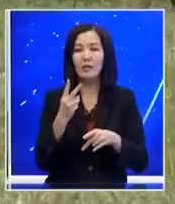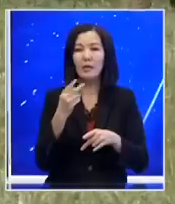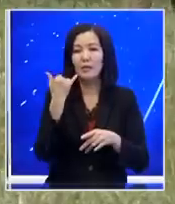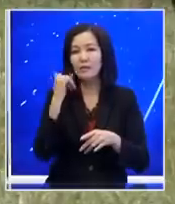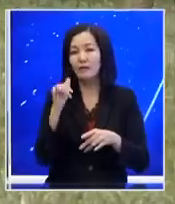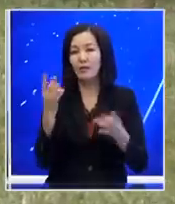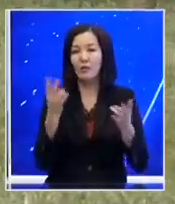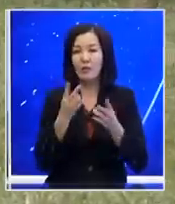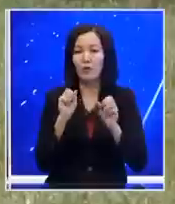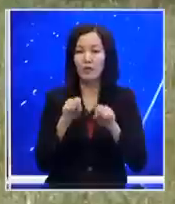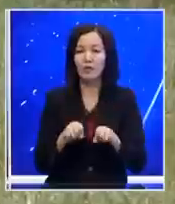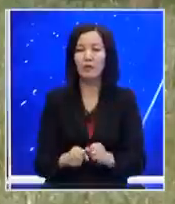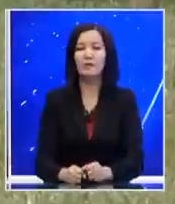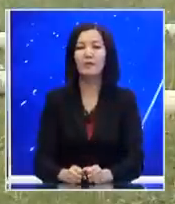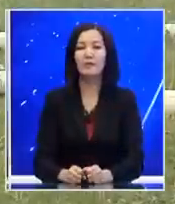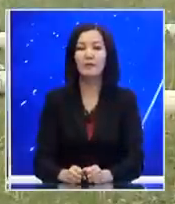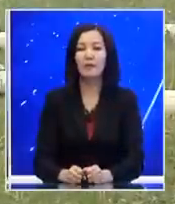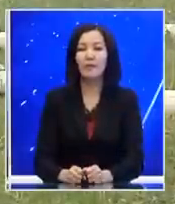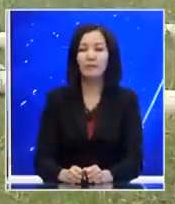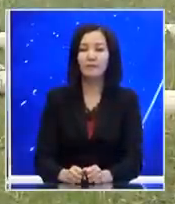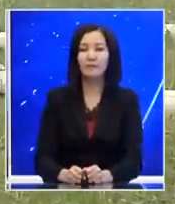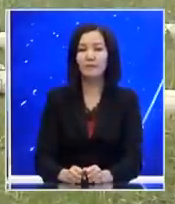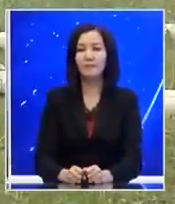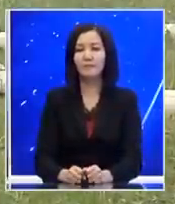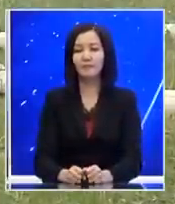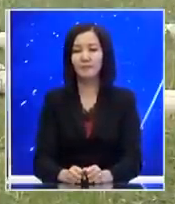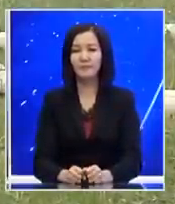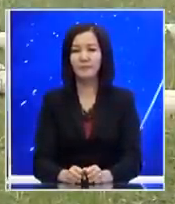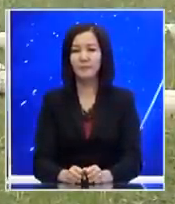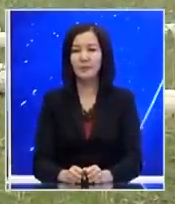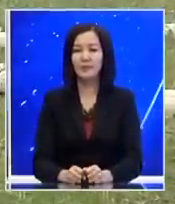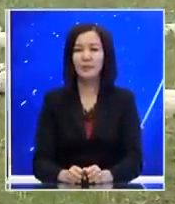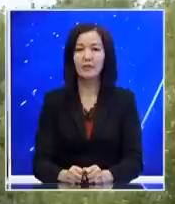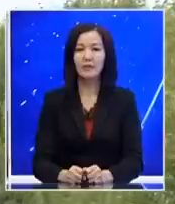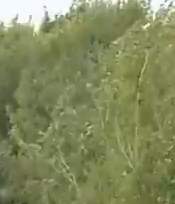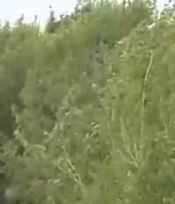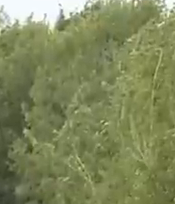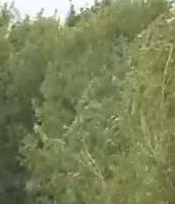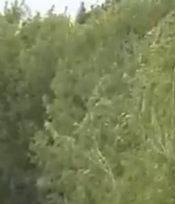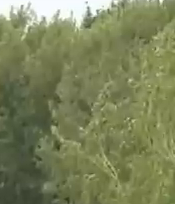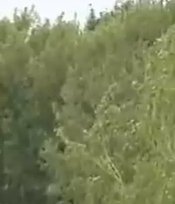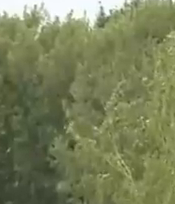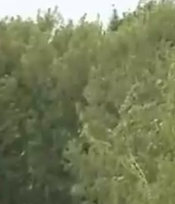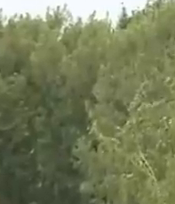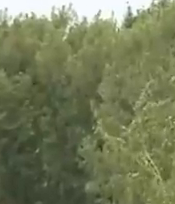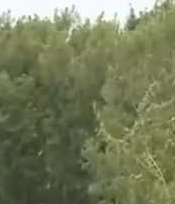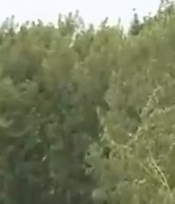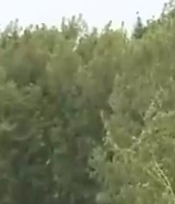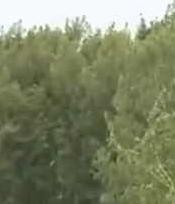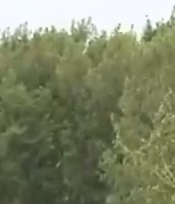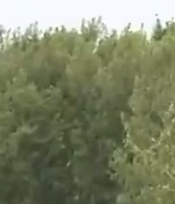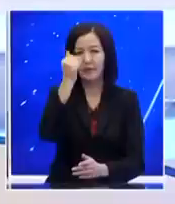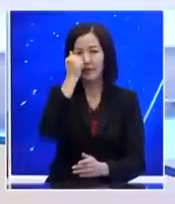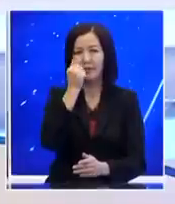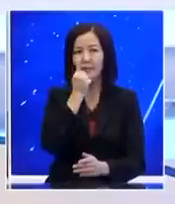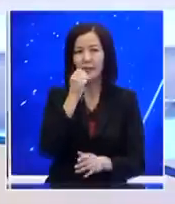бірыңғай диспетчерлік құтқару қызметіне дереу хабарласуға кеңес береді. Алмат Хамид, Антон Хатиновский, Жетісу телеарнасы,